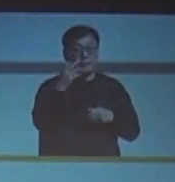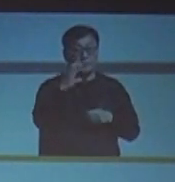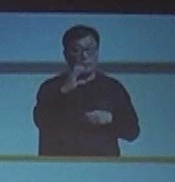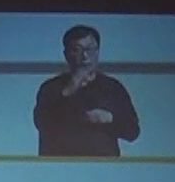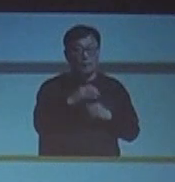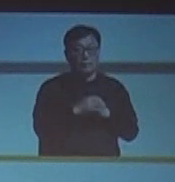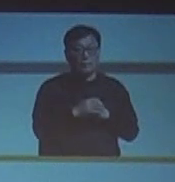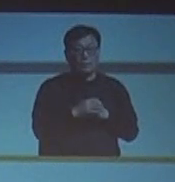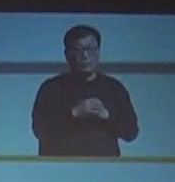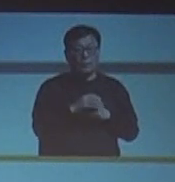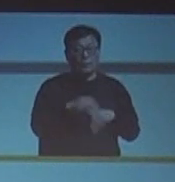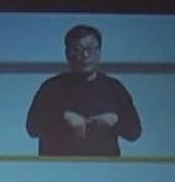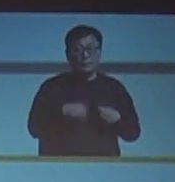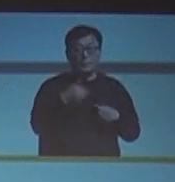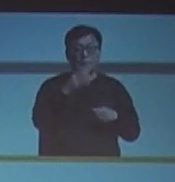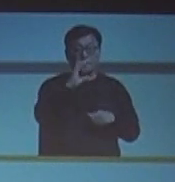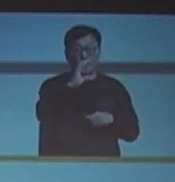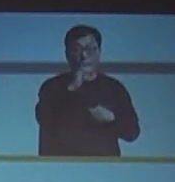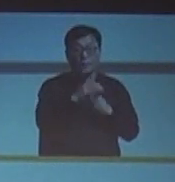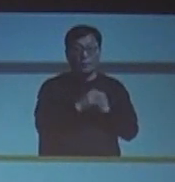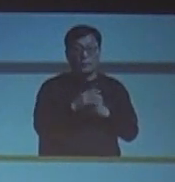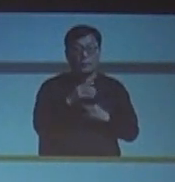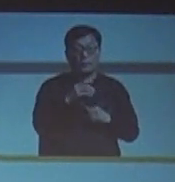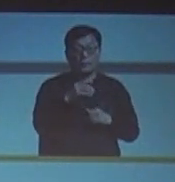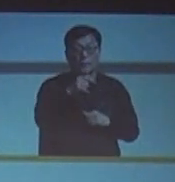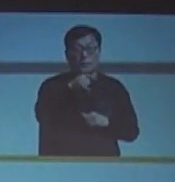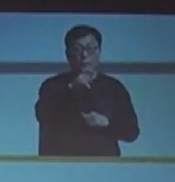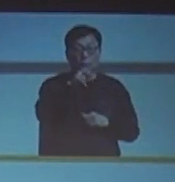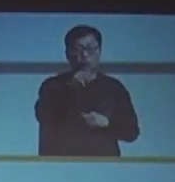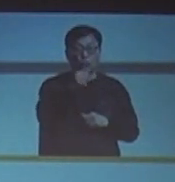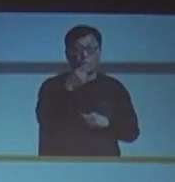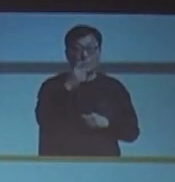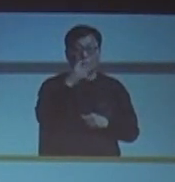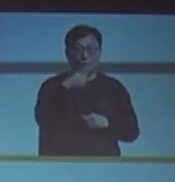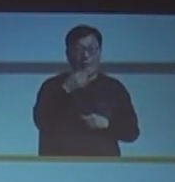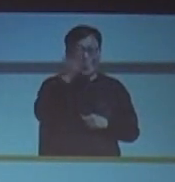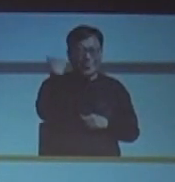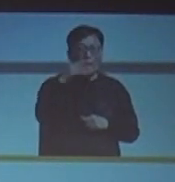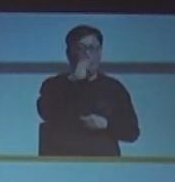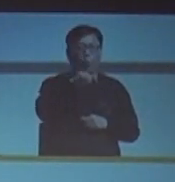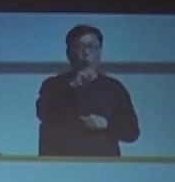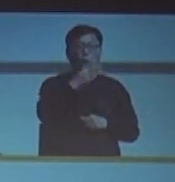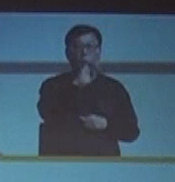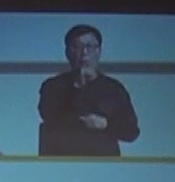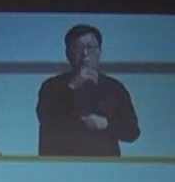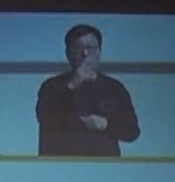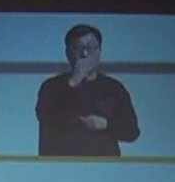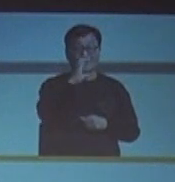박상란 노엘라님. 김수환 신부님, 제가 월평성당 신자일 때 예전